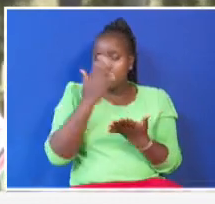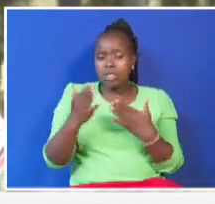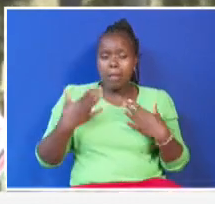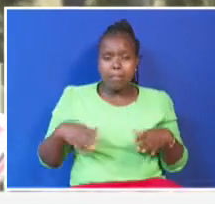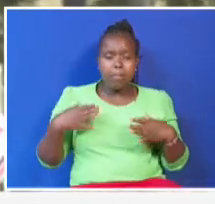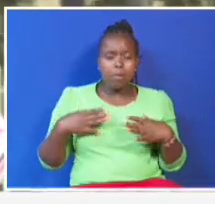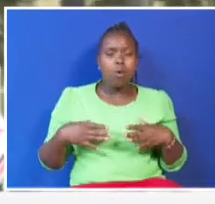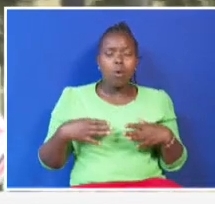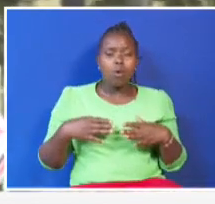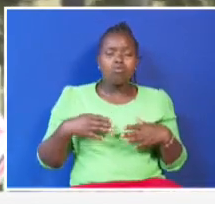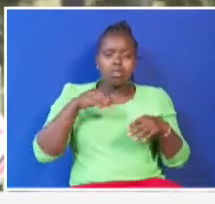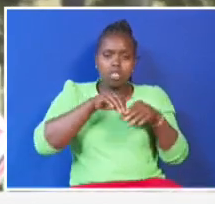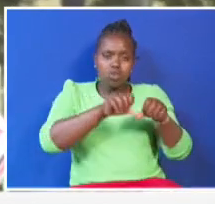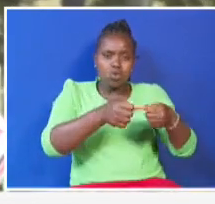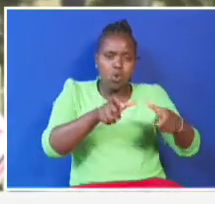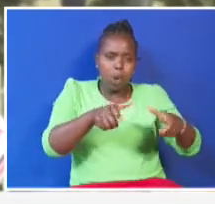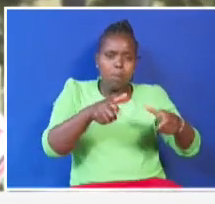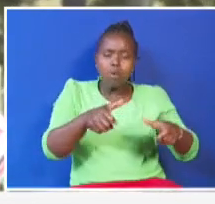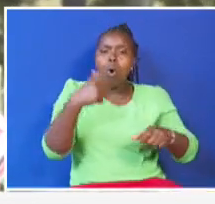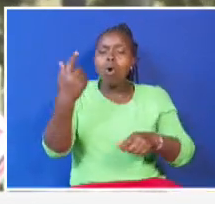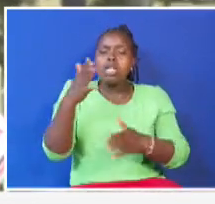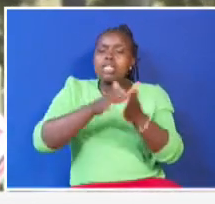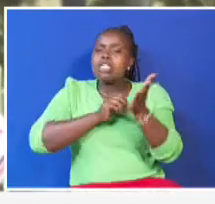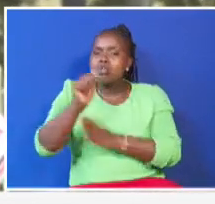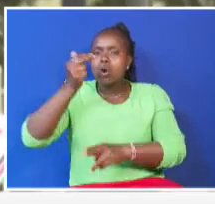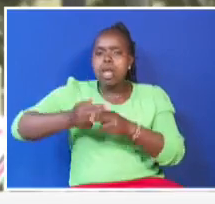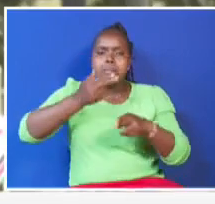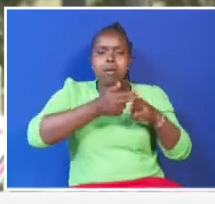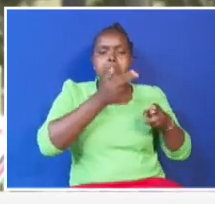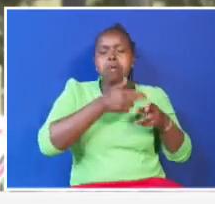kwa social media wanalipwa kumchafua jina kila siku.